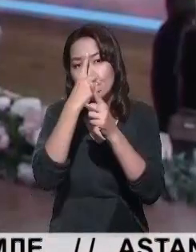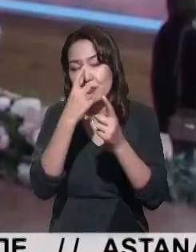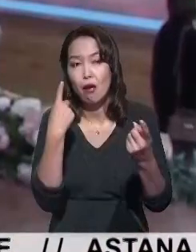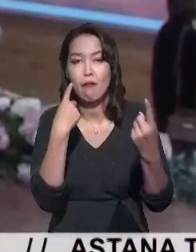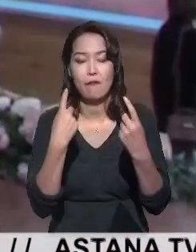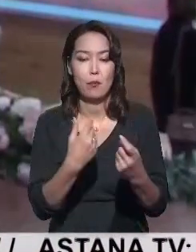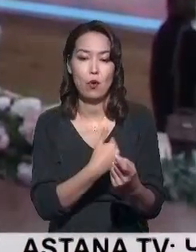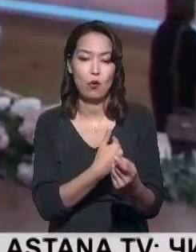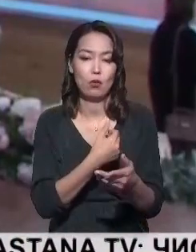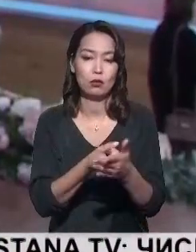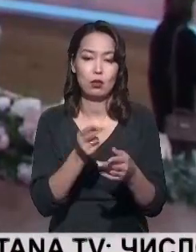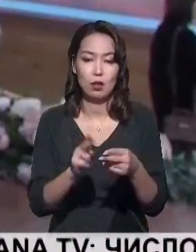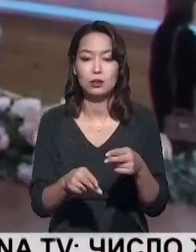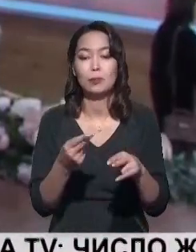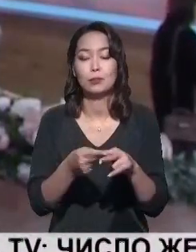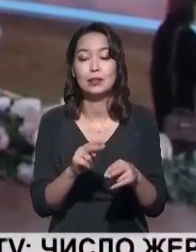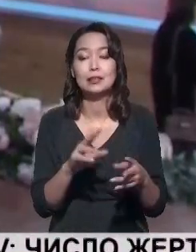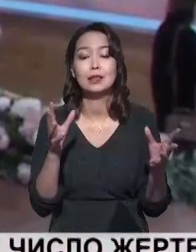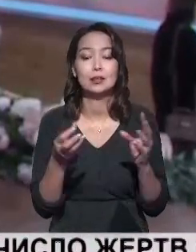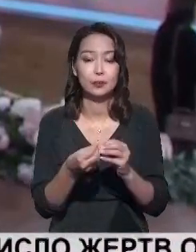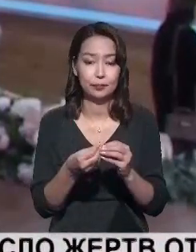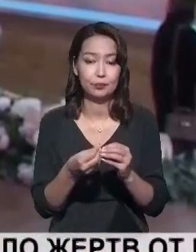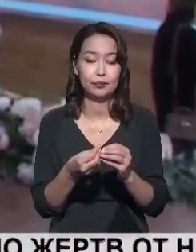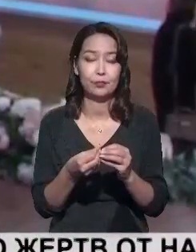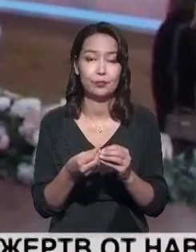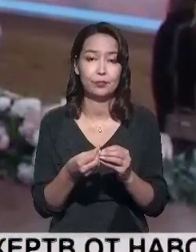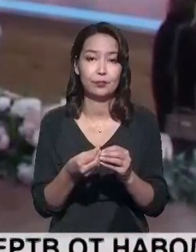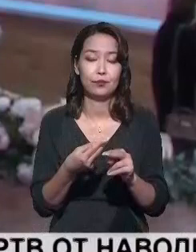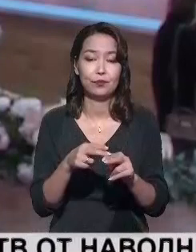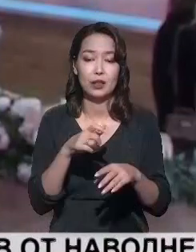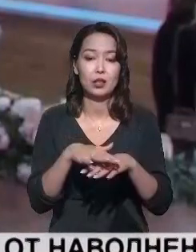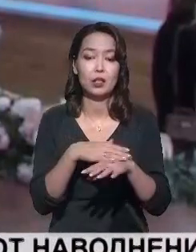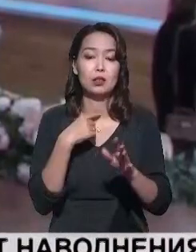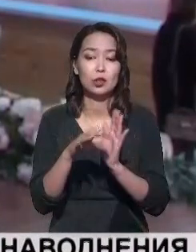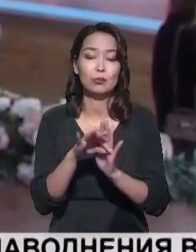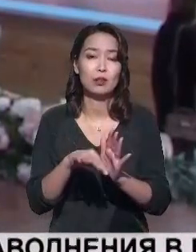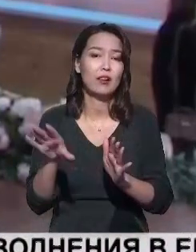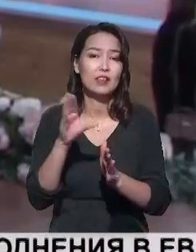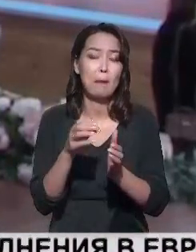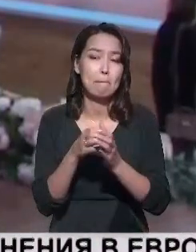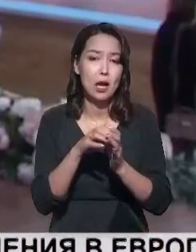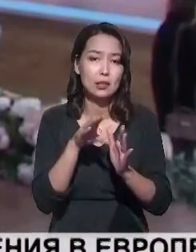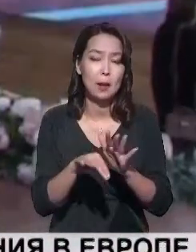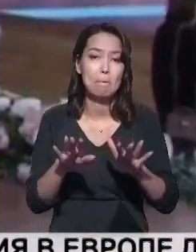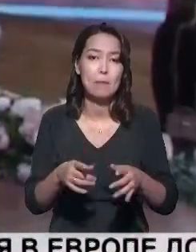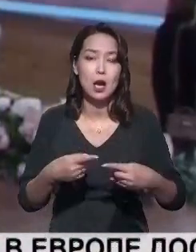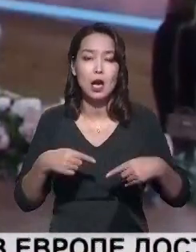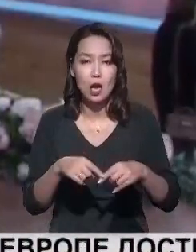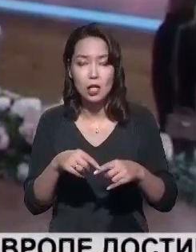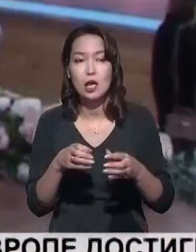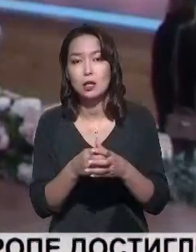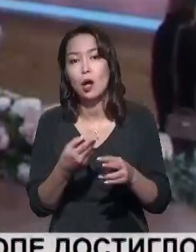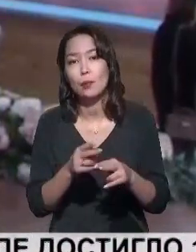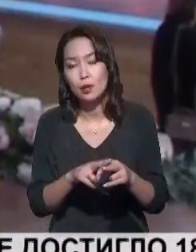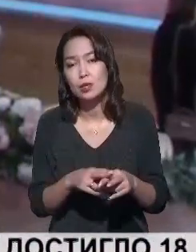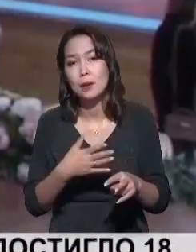информацию. В целом, именно в Народный штаб вошли все партии в нашей стране, несколько организаций, поэтому